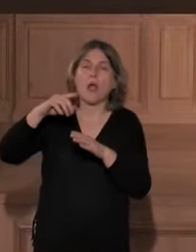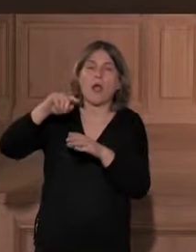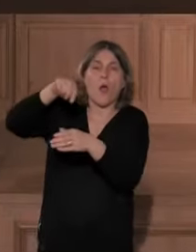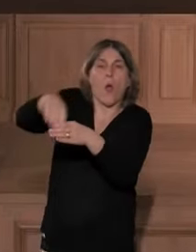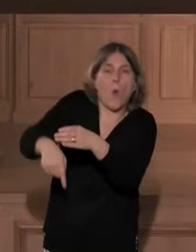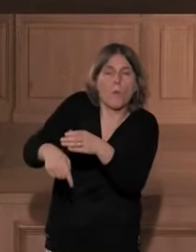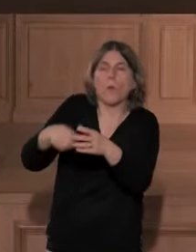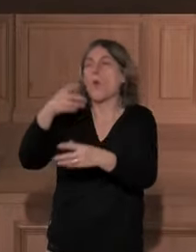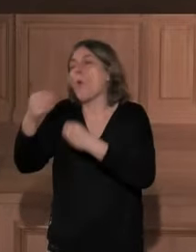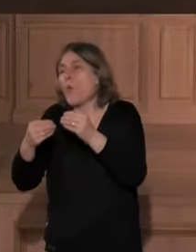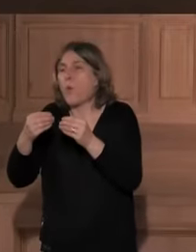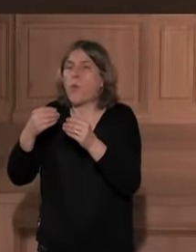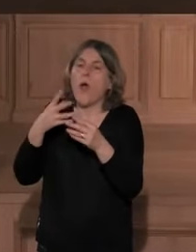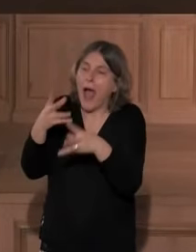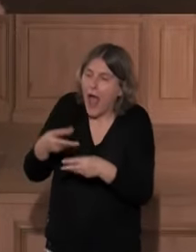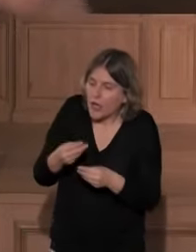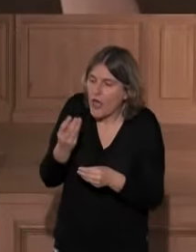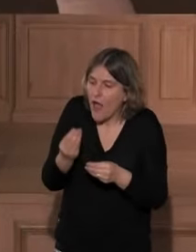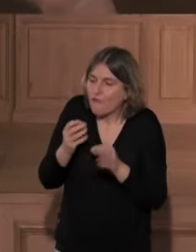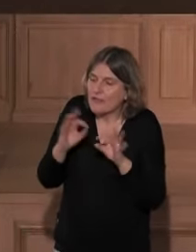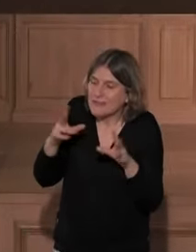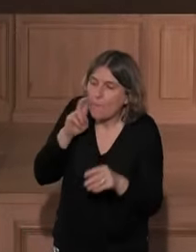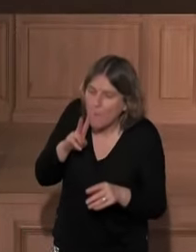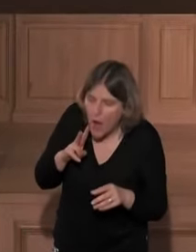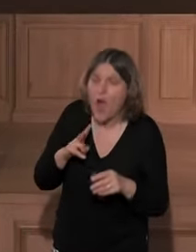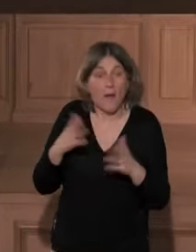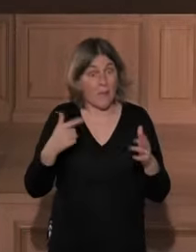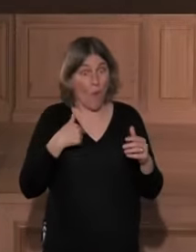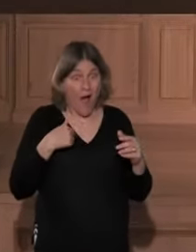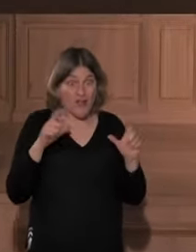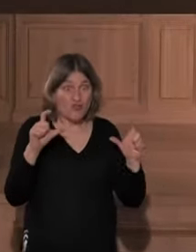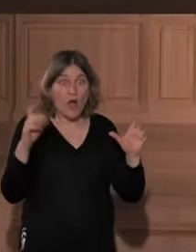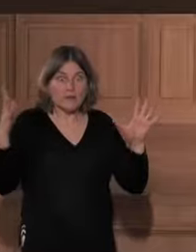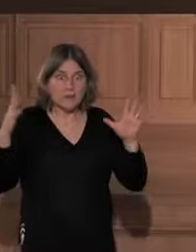Moi, je suis dedans tout le temps. Donc, j'ai gagné, quoi. Je suis tranquille. Je me lève le matin,